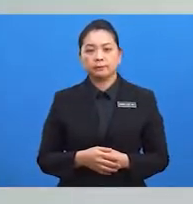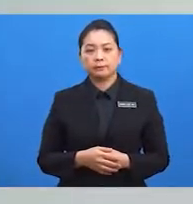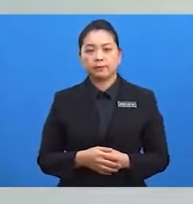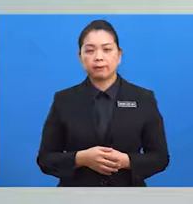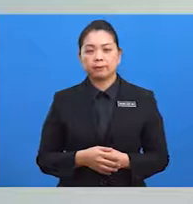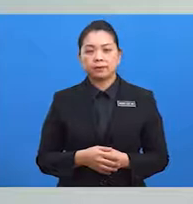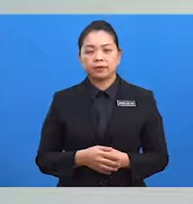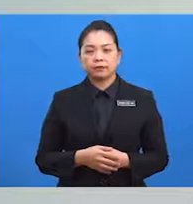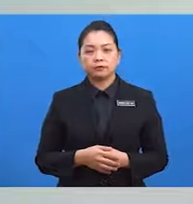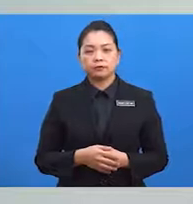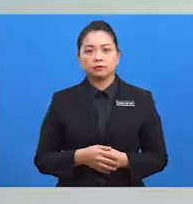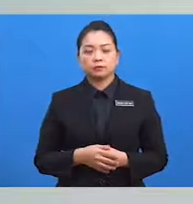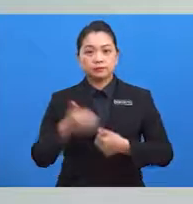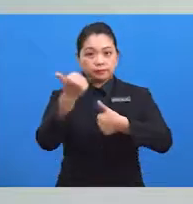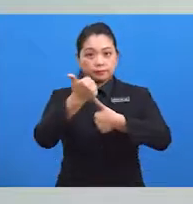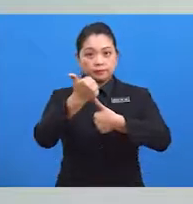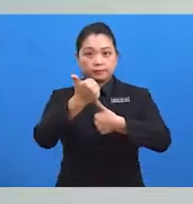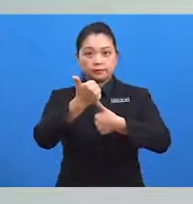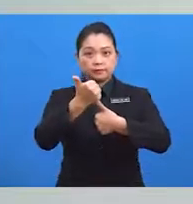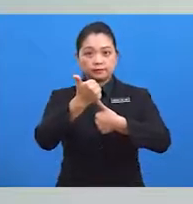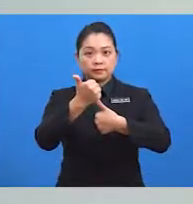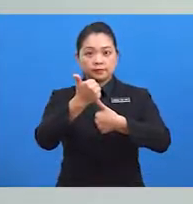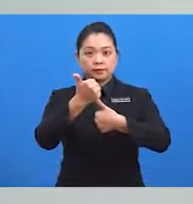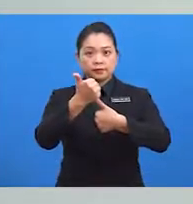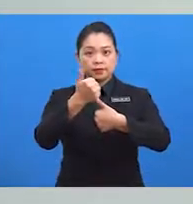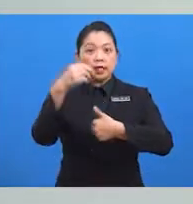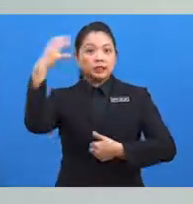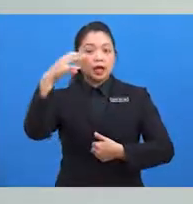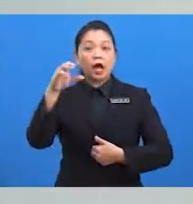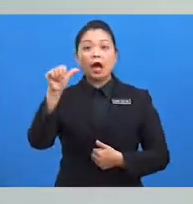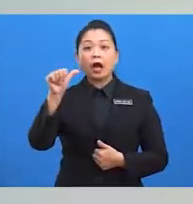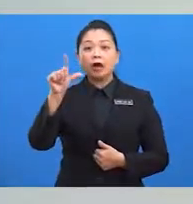sebenarnya pertama ialah sinar alfa